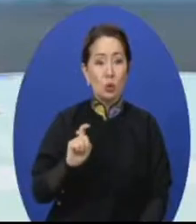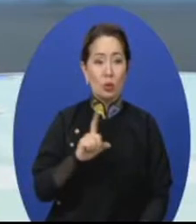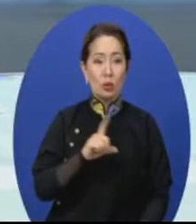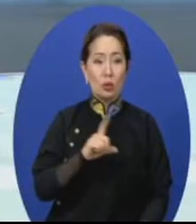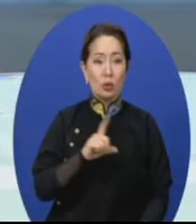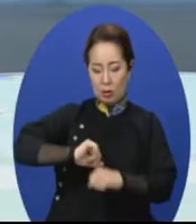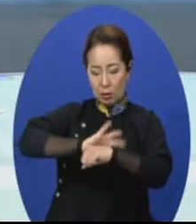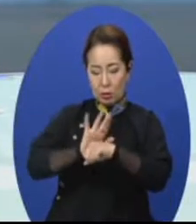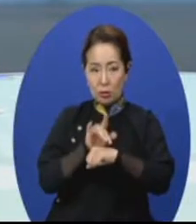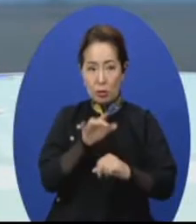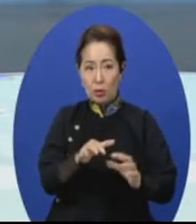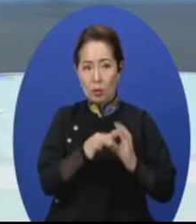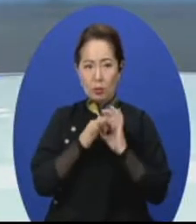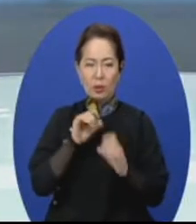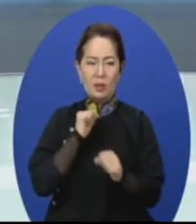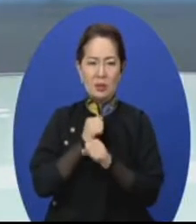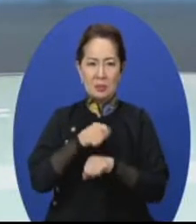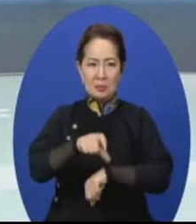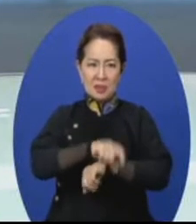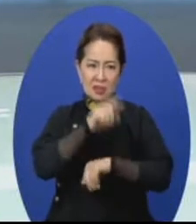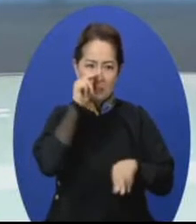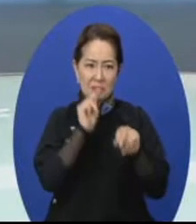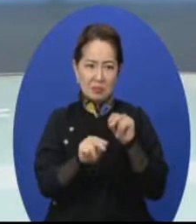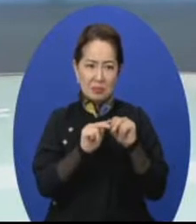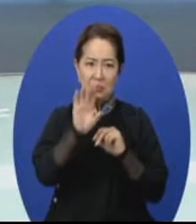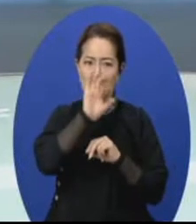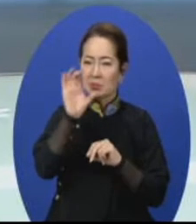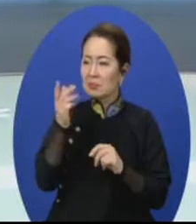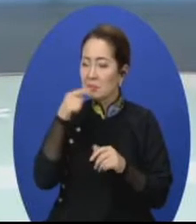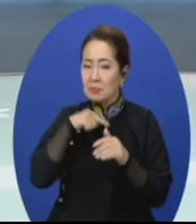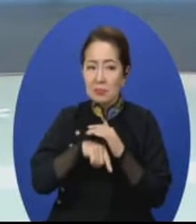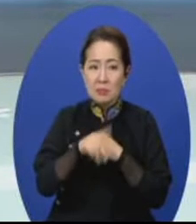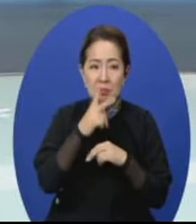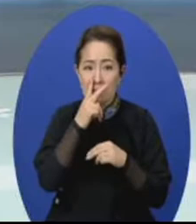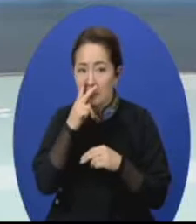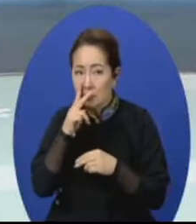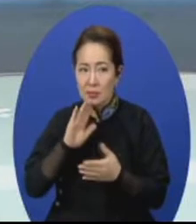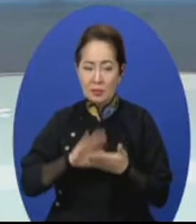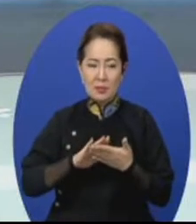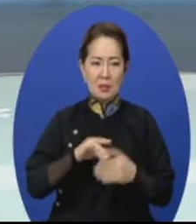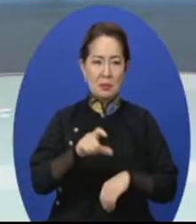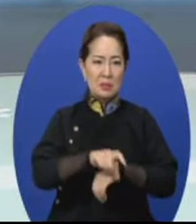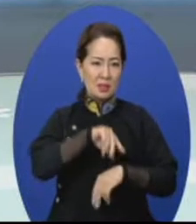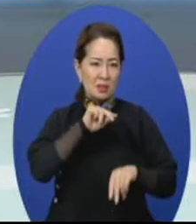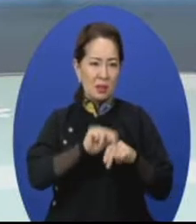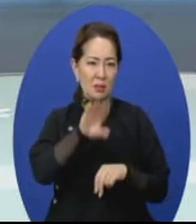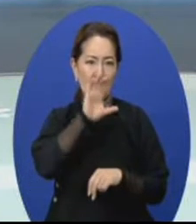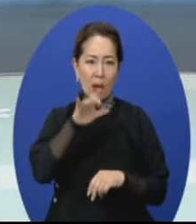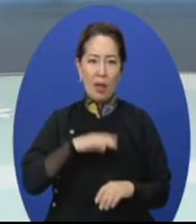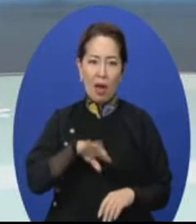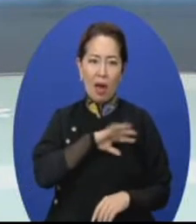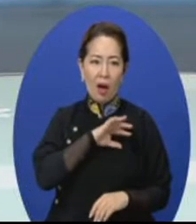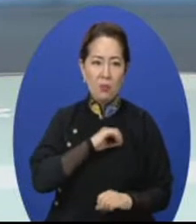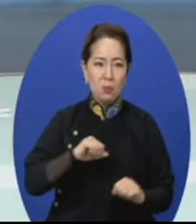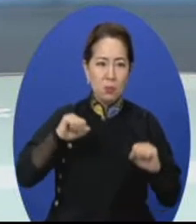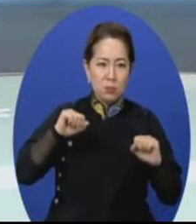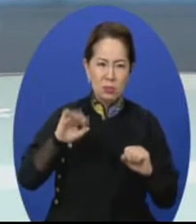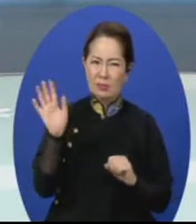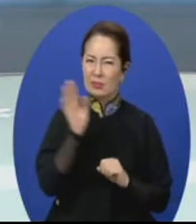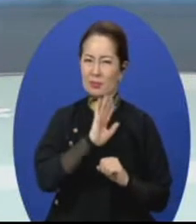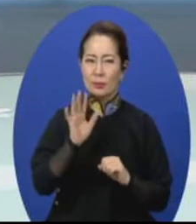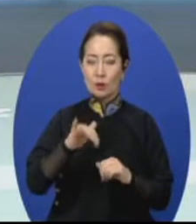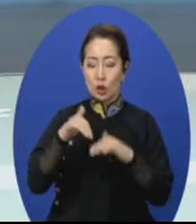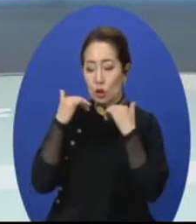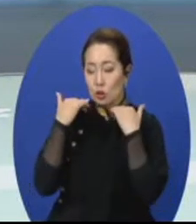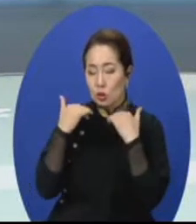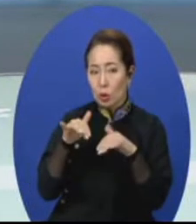Жүсін бейлін байлд ажилы жүға мэрэжлийн хэнлтэйн байгулгад ажиллаа. Мэрэжлийн хэнлтэйн байгулгаг, айлган сүрдүүлдэг байгулгаг ахуучаргүй, зүүүлэн тусулдог